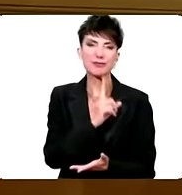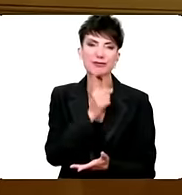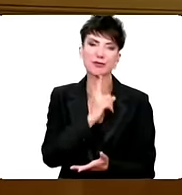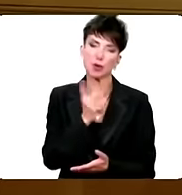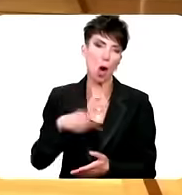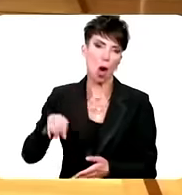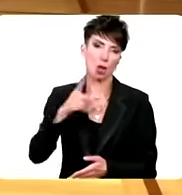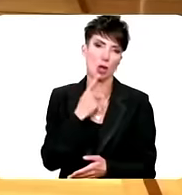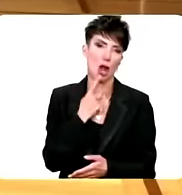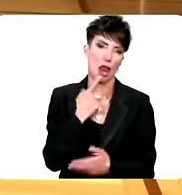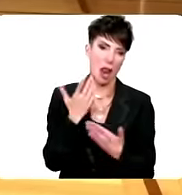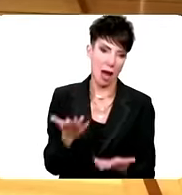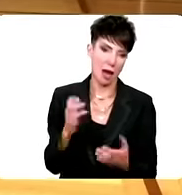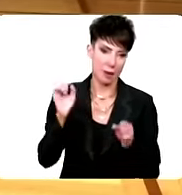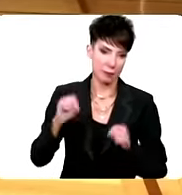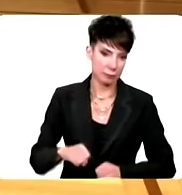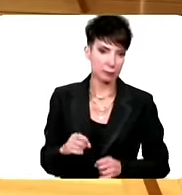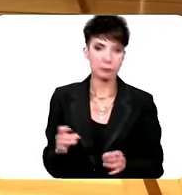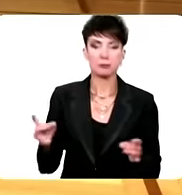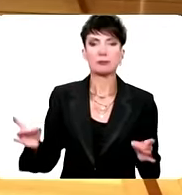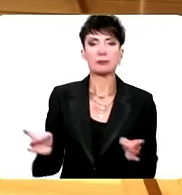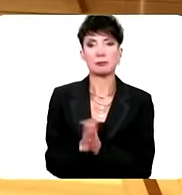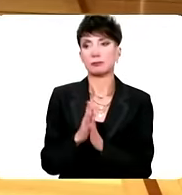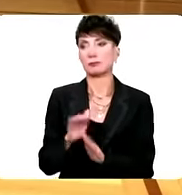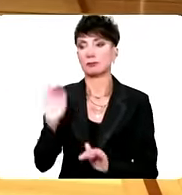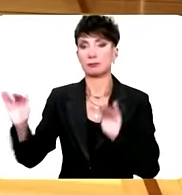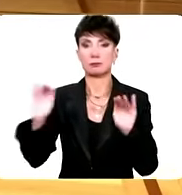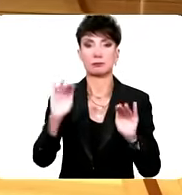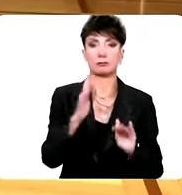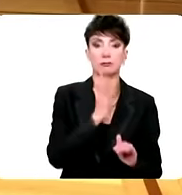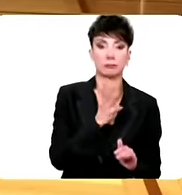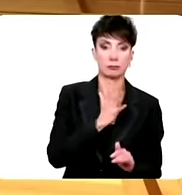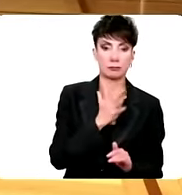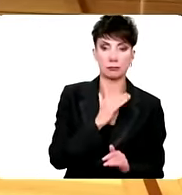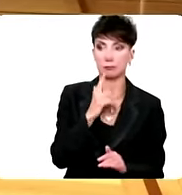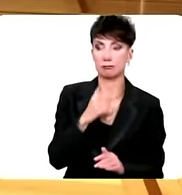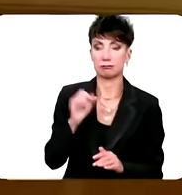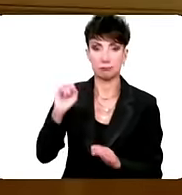όταν λες στους πολίτες ότι αυτός μας στείλεται ένα μήνυμα,